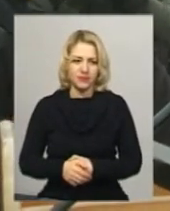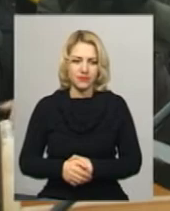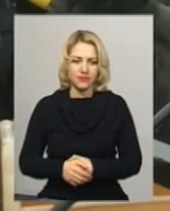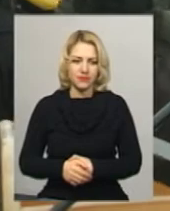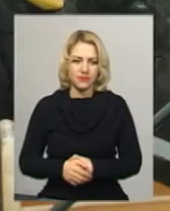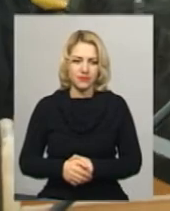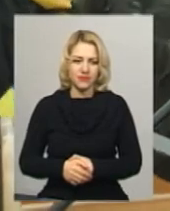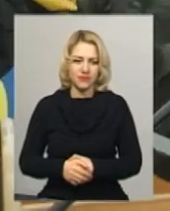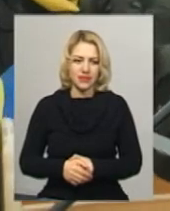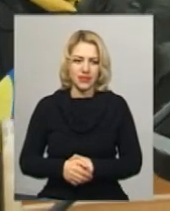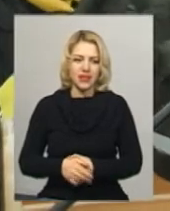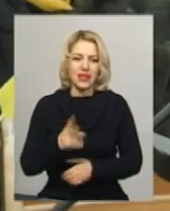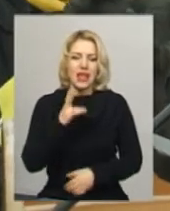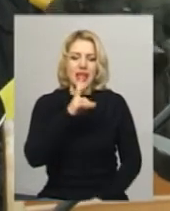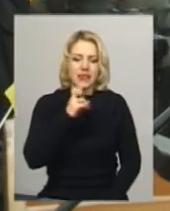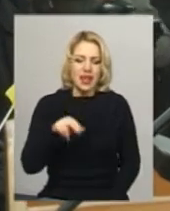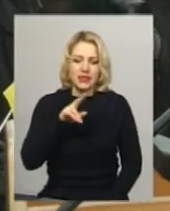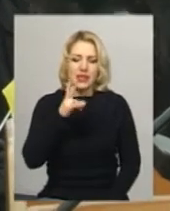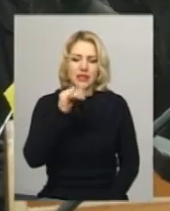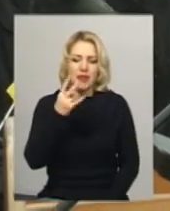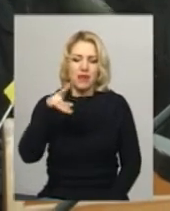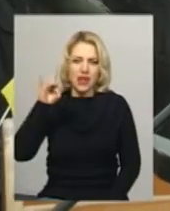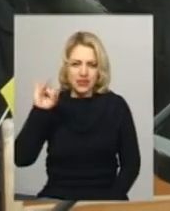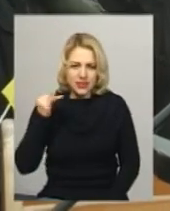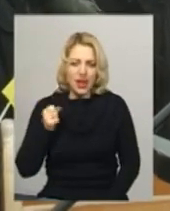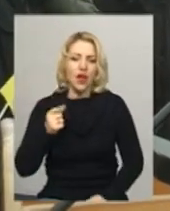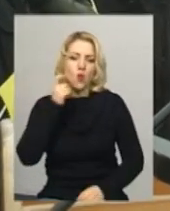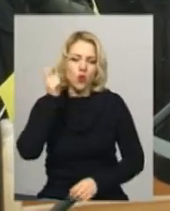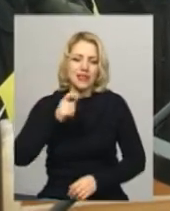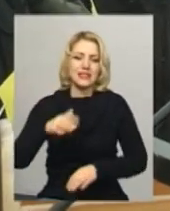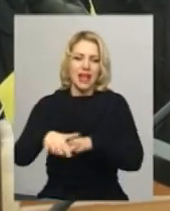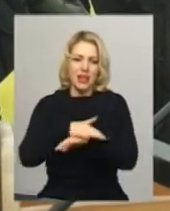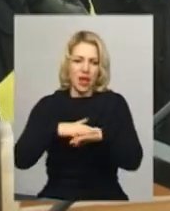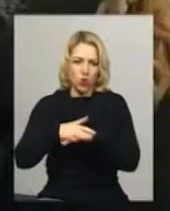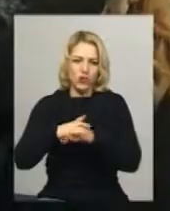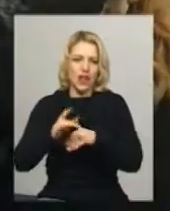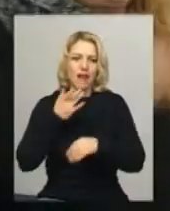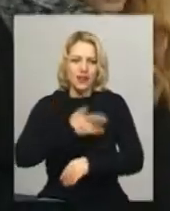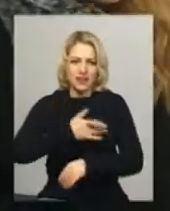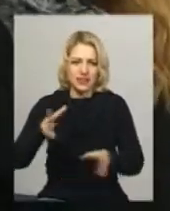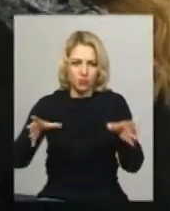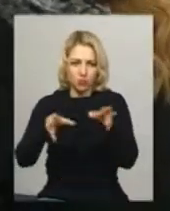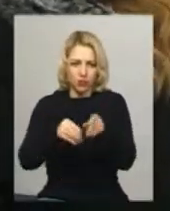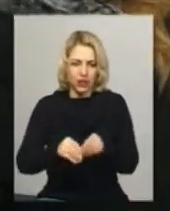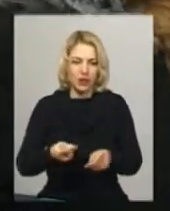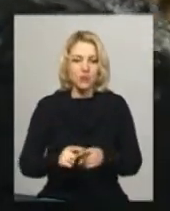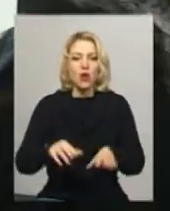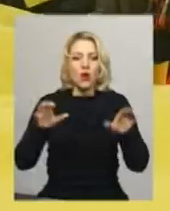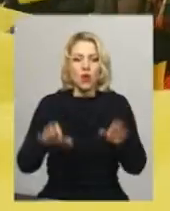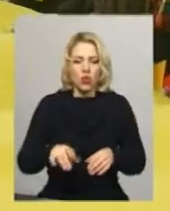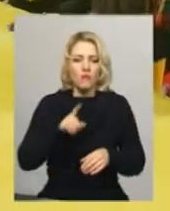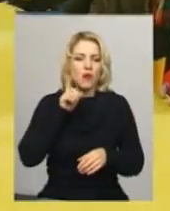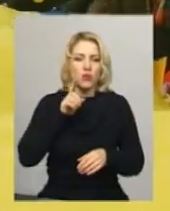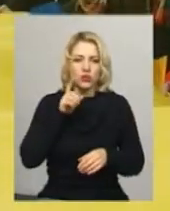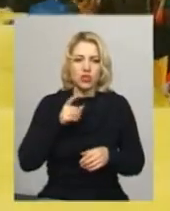з Наддніпрянською Українською Народною Республікою. Голова молодіжної громадської ради при